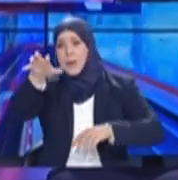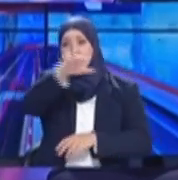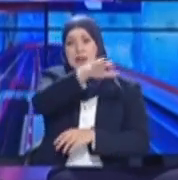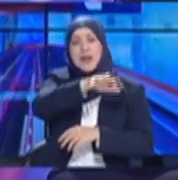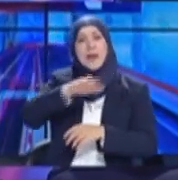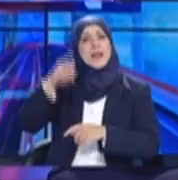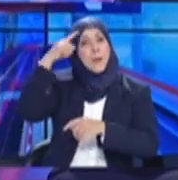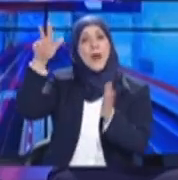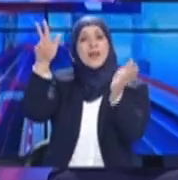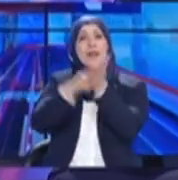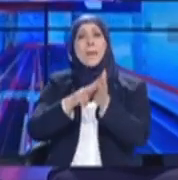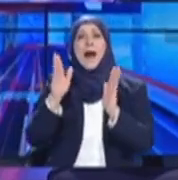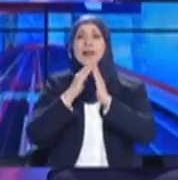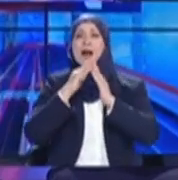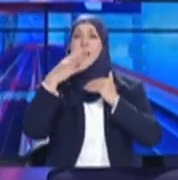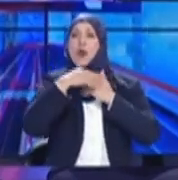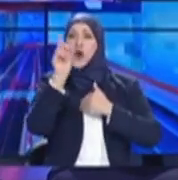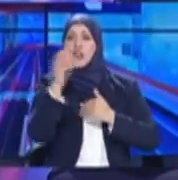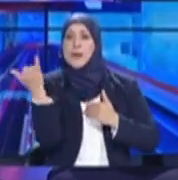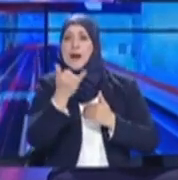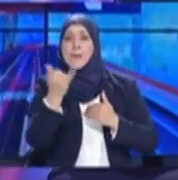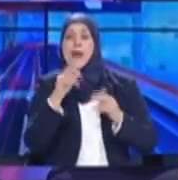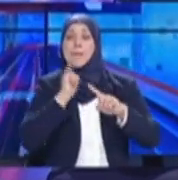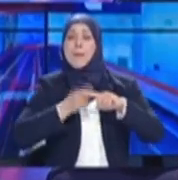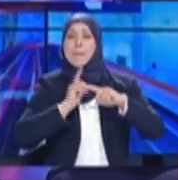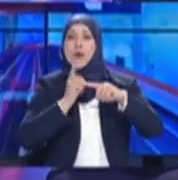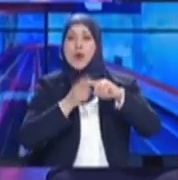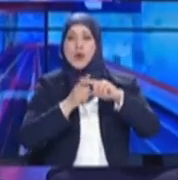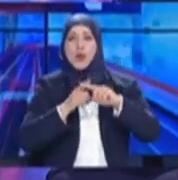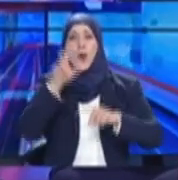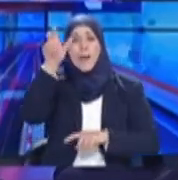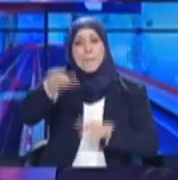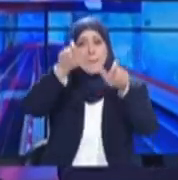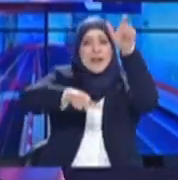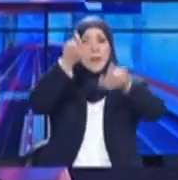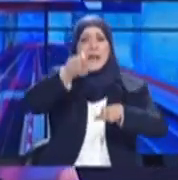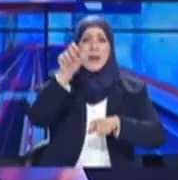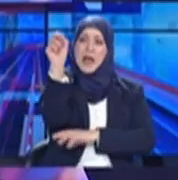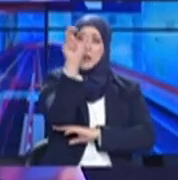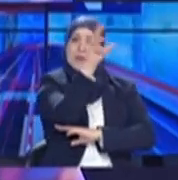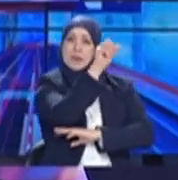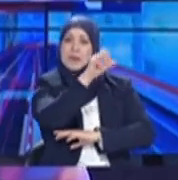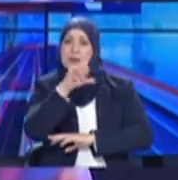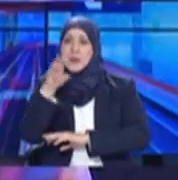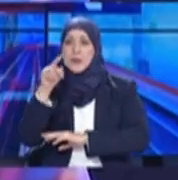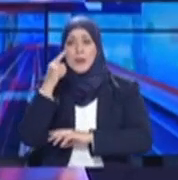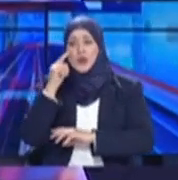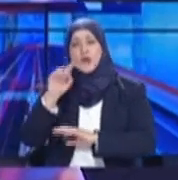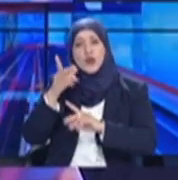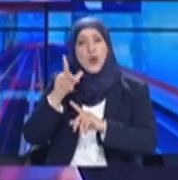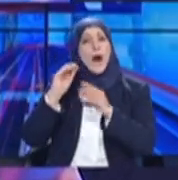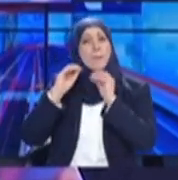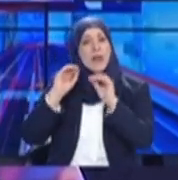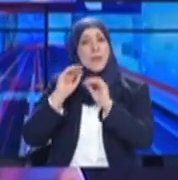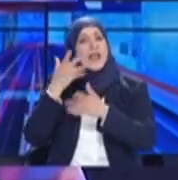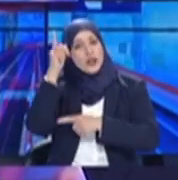الجولان ومنع كل الاشخاص الذين يتجولون في مدينه او في ال العربات او او غيرها اه في